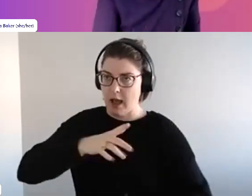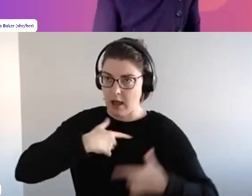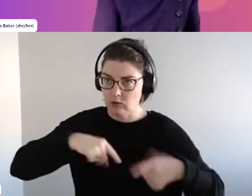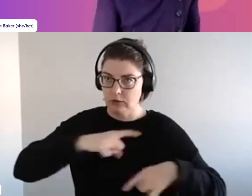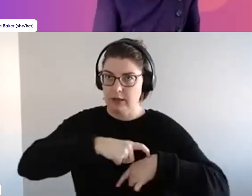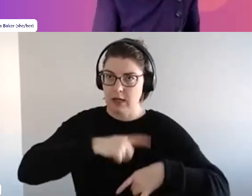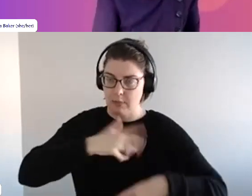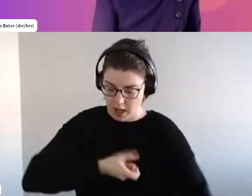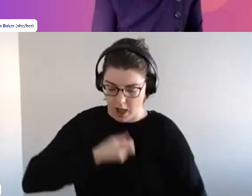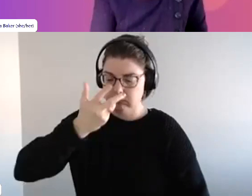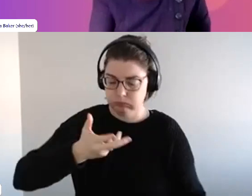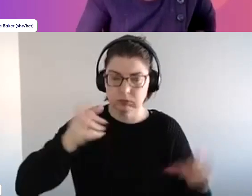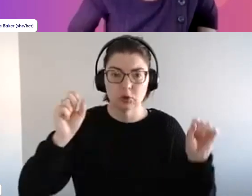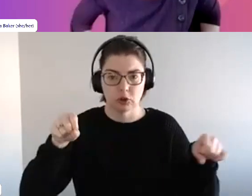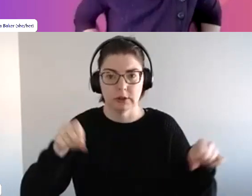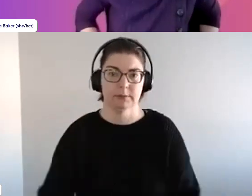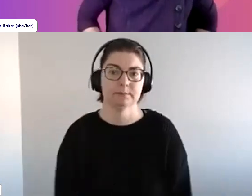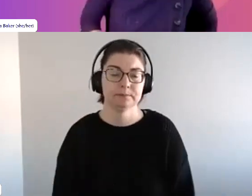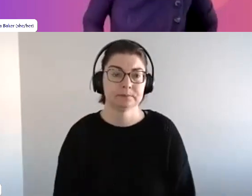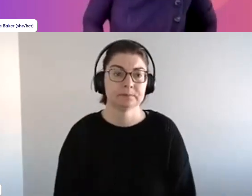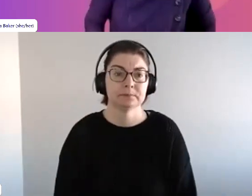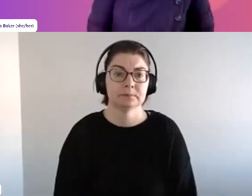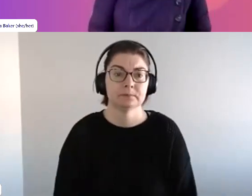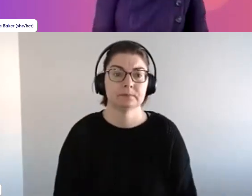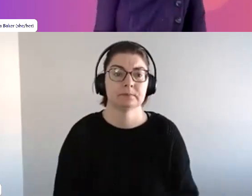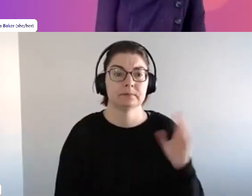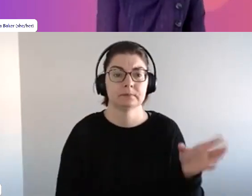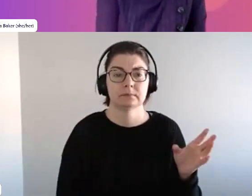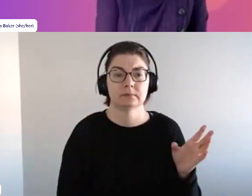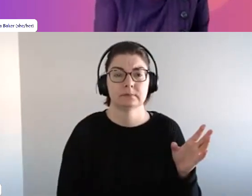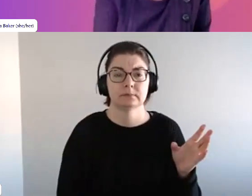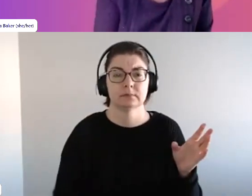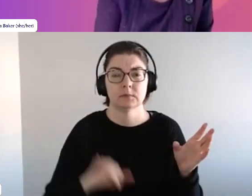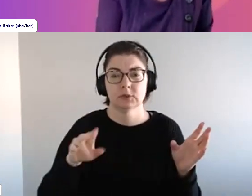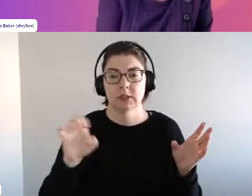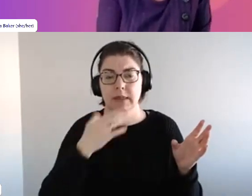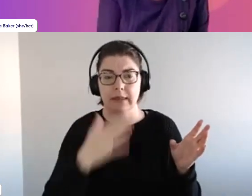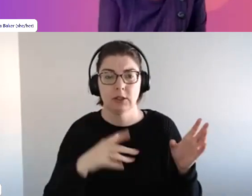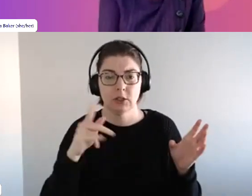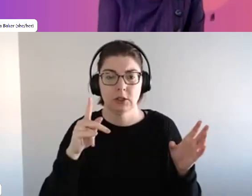années du fait qu'ils ont eu une voix dans les procédures merci Pierre